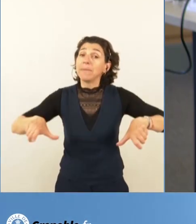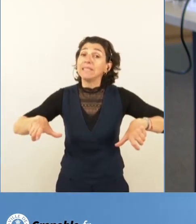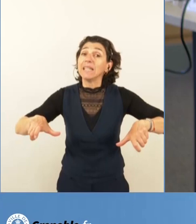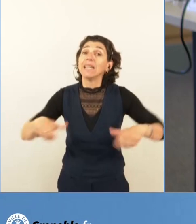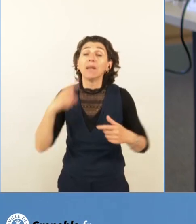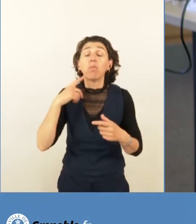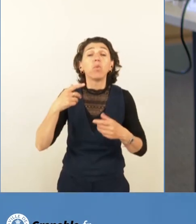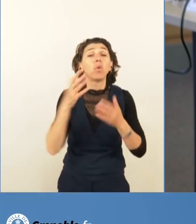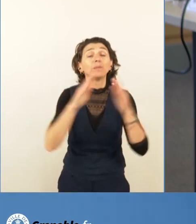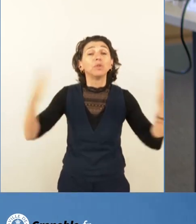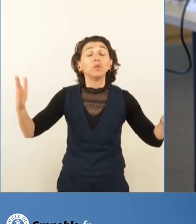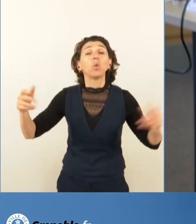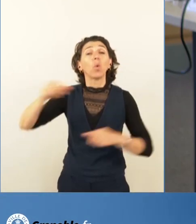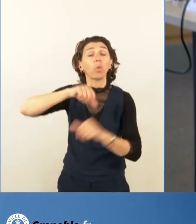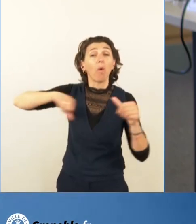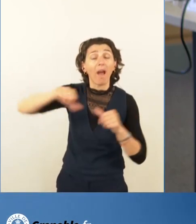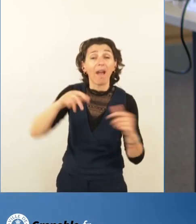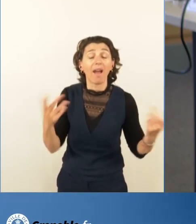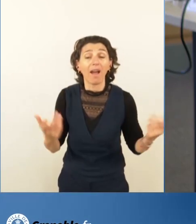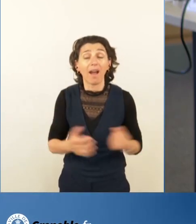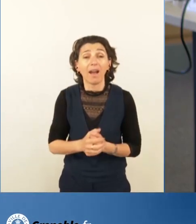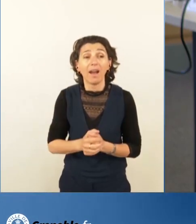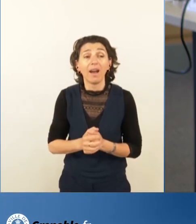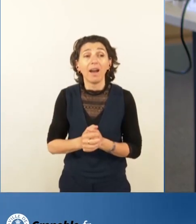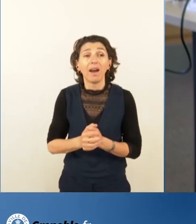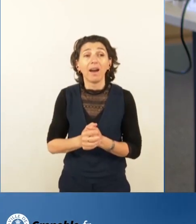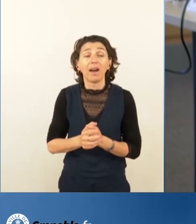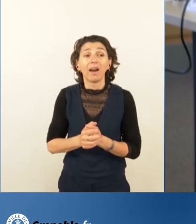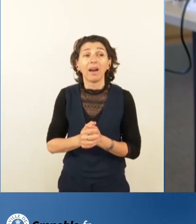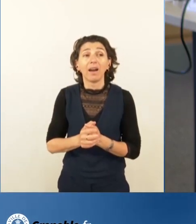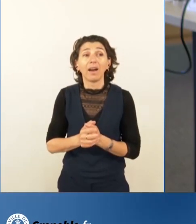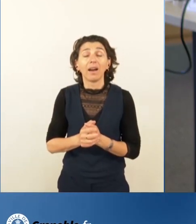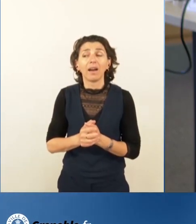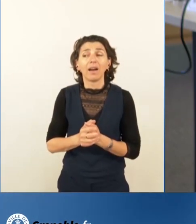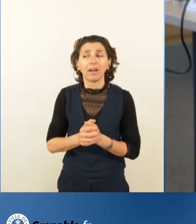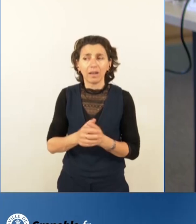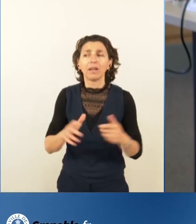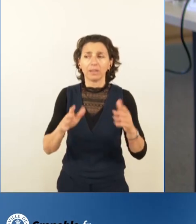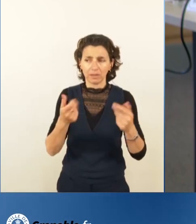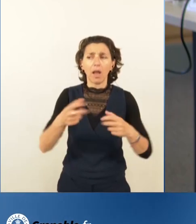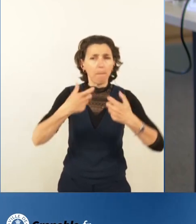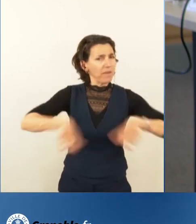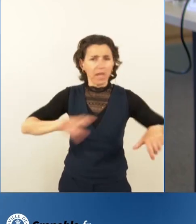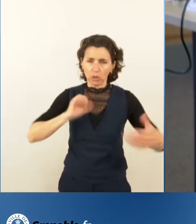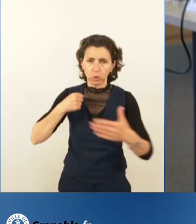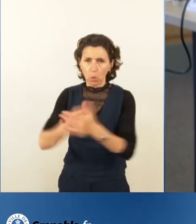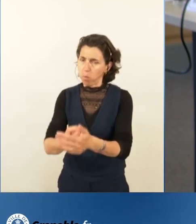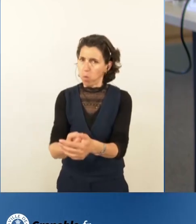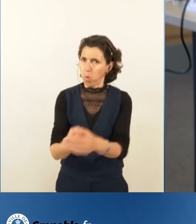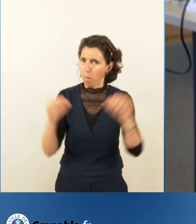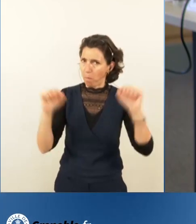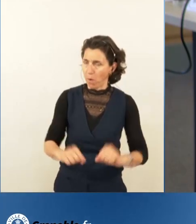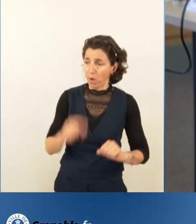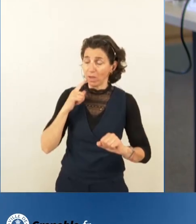temporaire pourront être valables pour toute la durée de l'exposition temporaire ce sera donc concrètement 14 euros